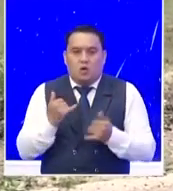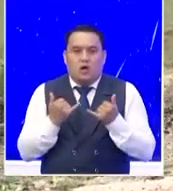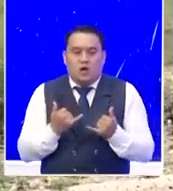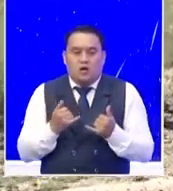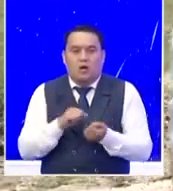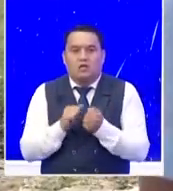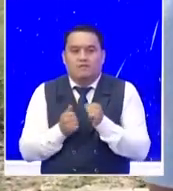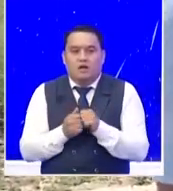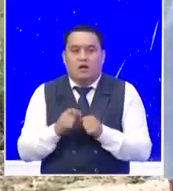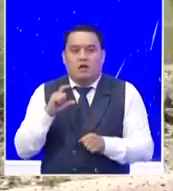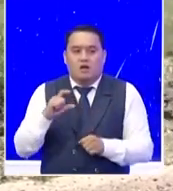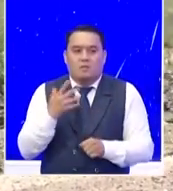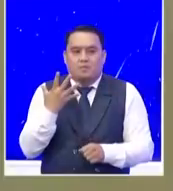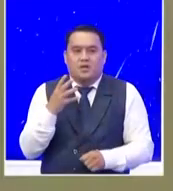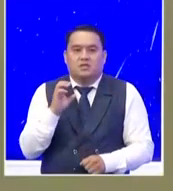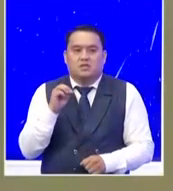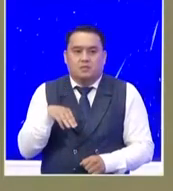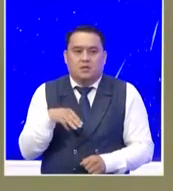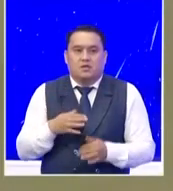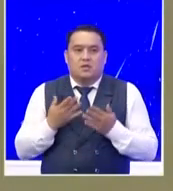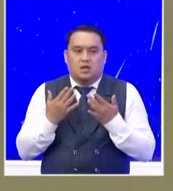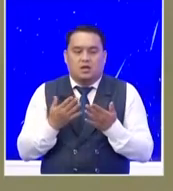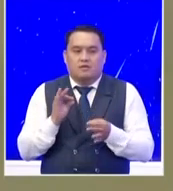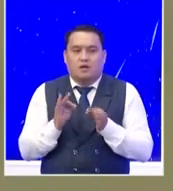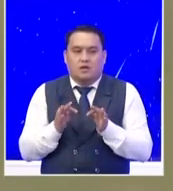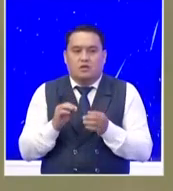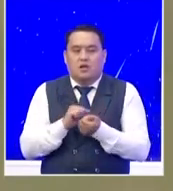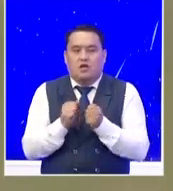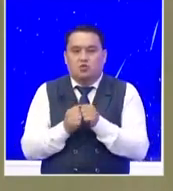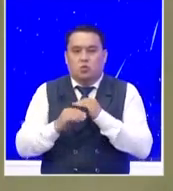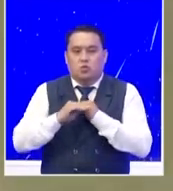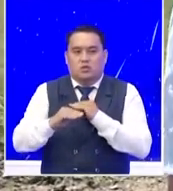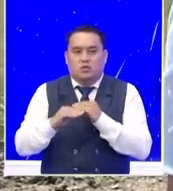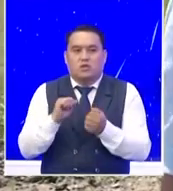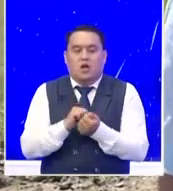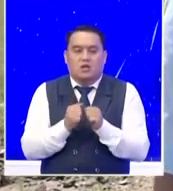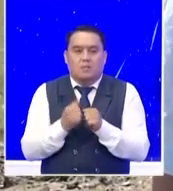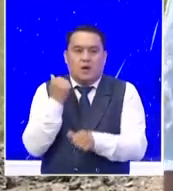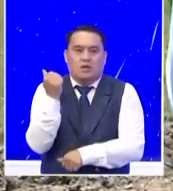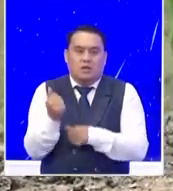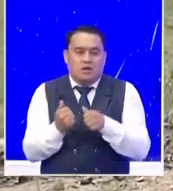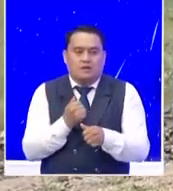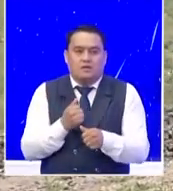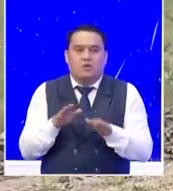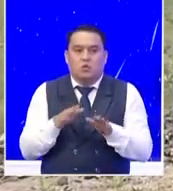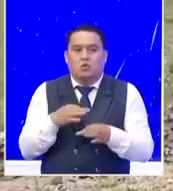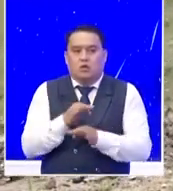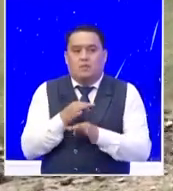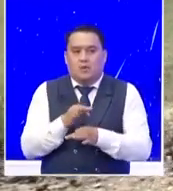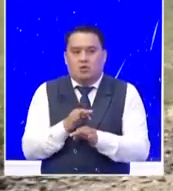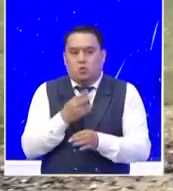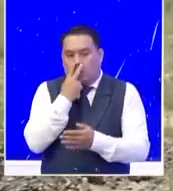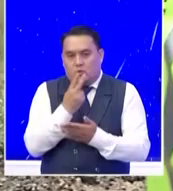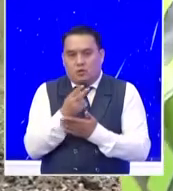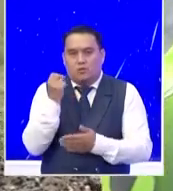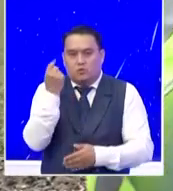қолымдағы асфальттың қалыңдығы 5 сантиметр, бұл талапқа сай. Ал тас жолға төселген тастар мен материалдардың сапасын тек зертханалық талдаумен ғана